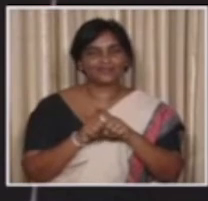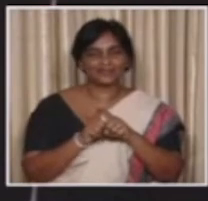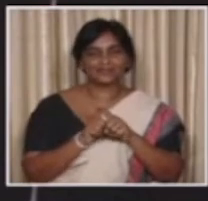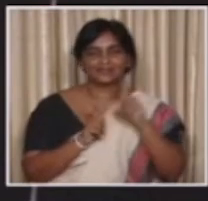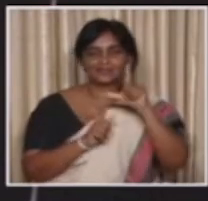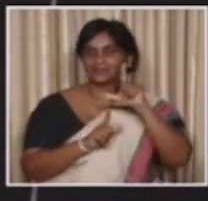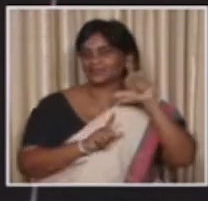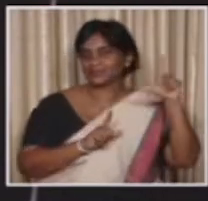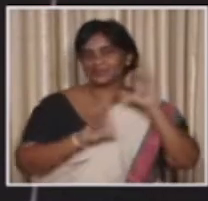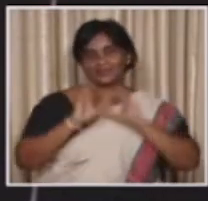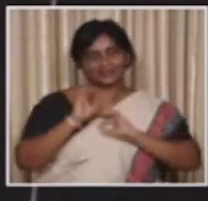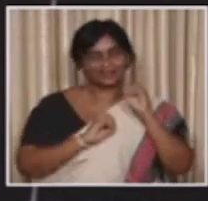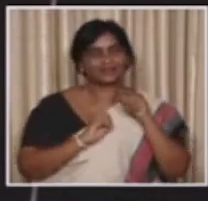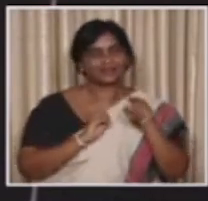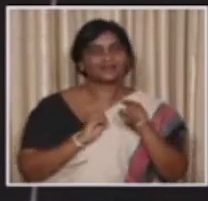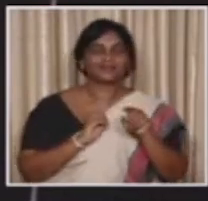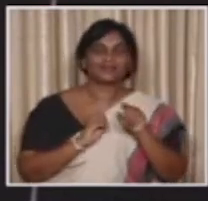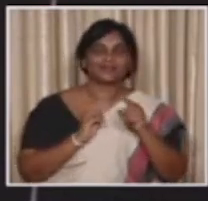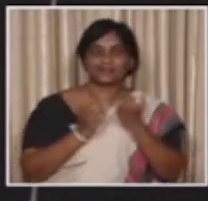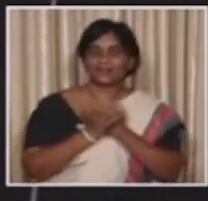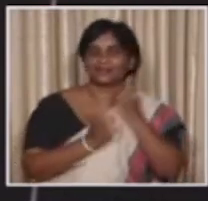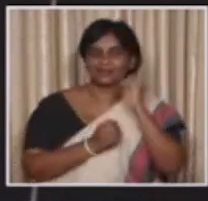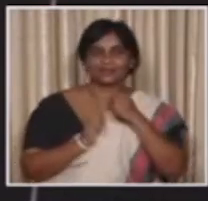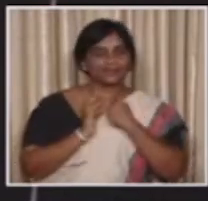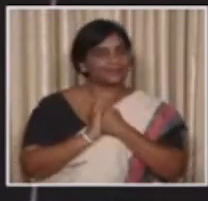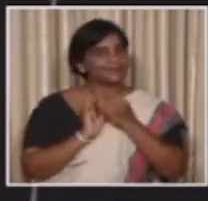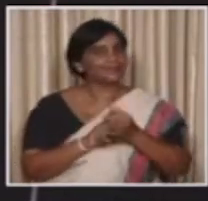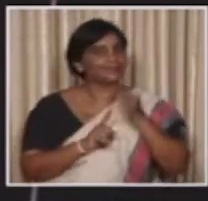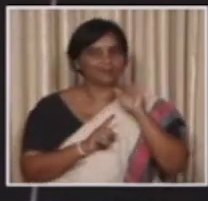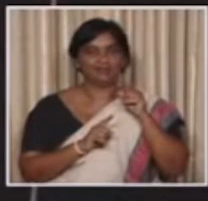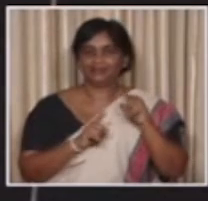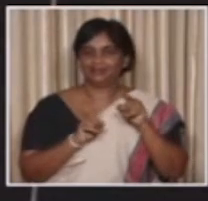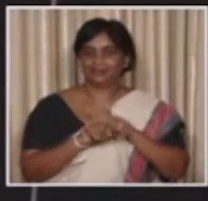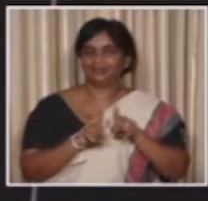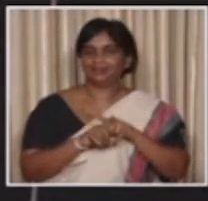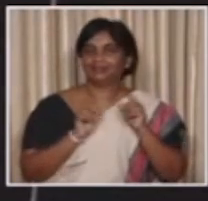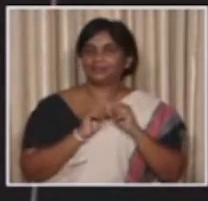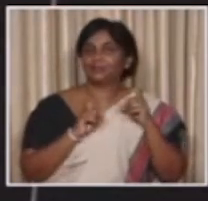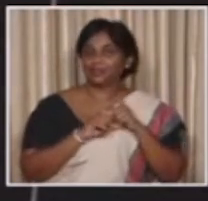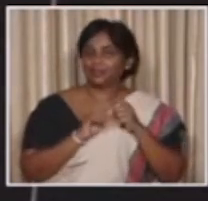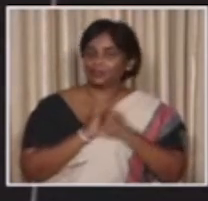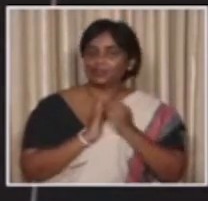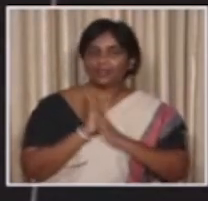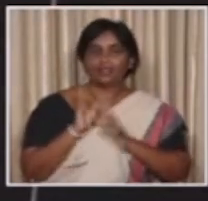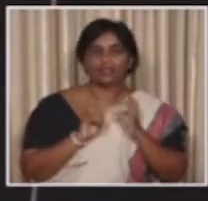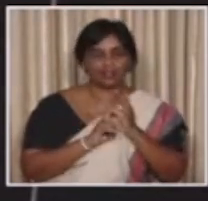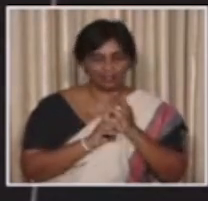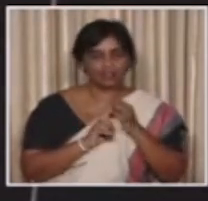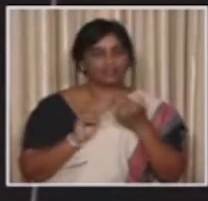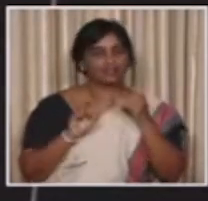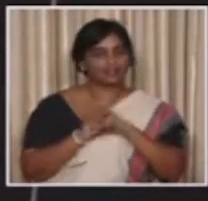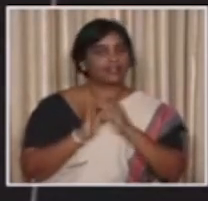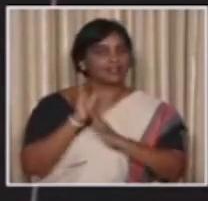77ක් 77ක් ඒගොල්ලෝ ඉම්ප්ලිමන්ට් කළා තියෙනවා අධිකරු ජනාධිපතිතුමනි. අපේ බදුල්ලේ අපේ ගරු අමාත්‍ය හිටපු ඇමතිතුමත් ඉඳියා,